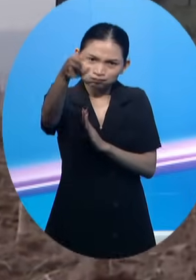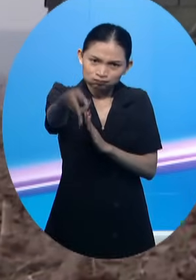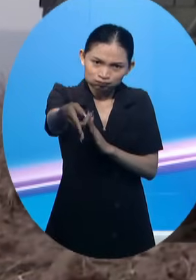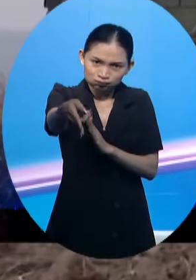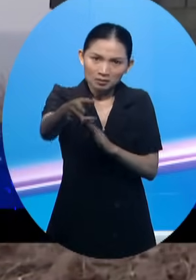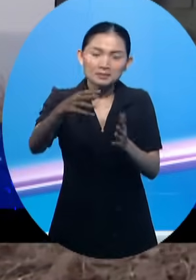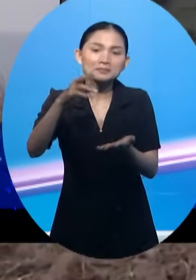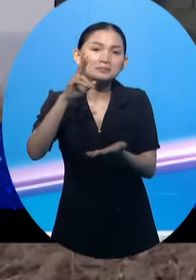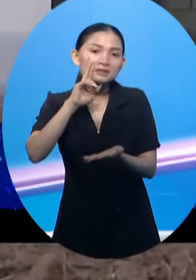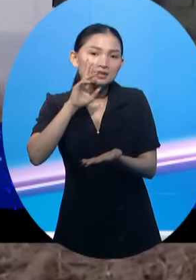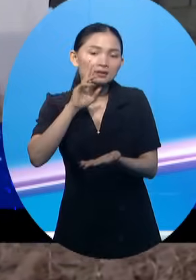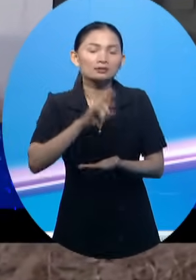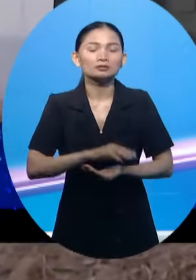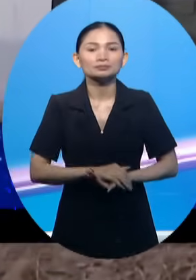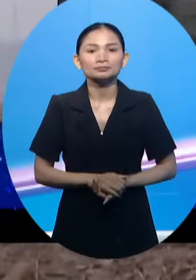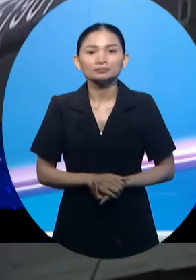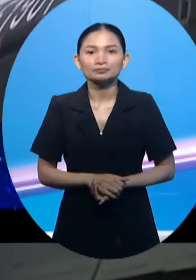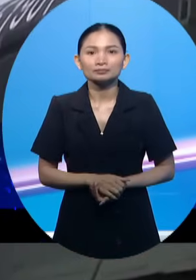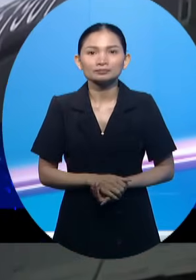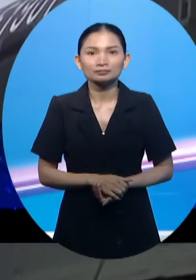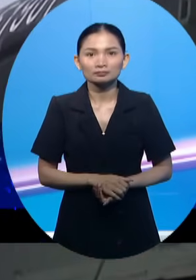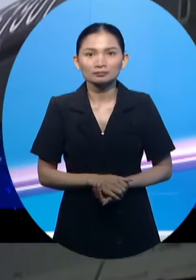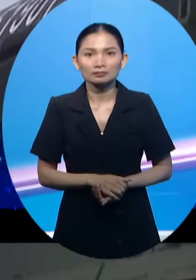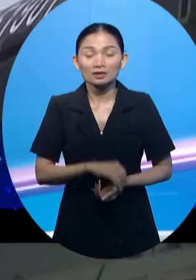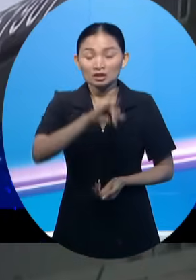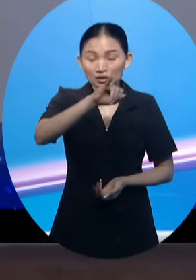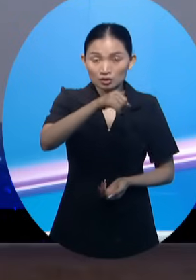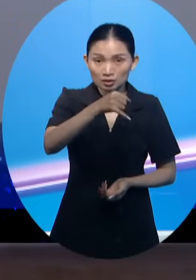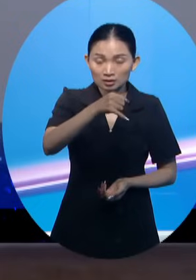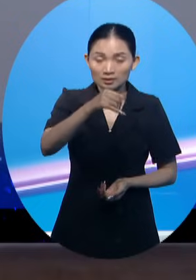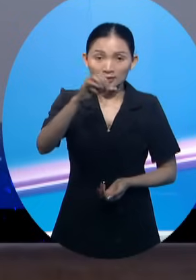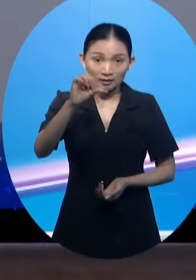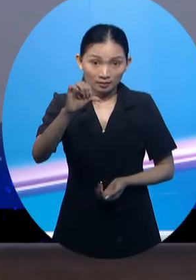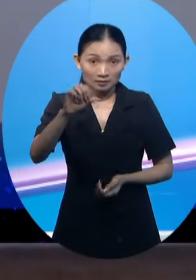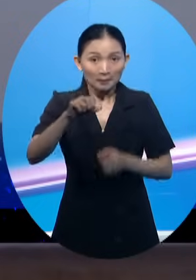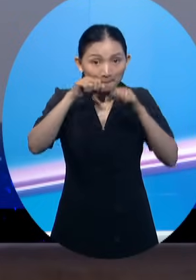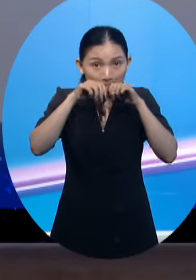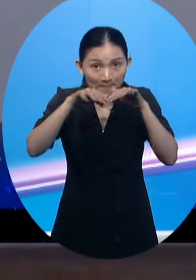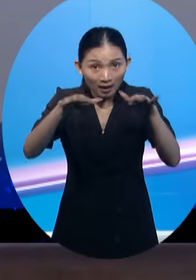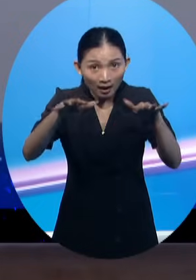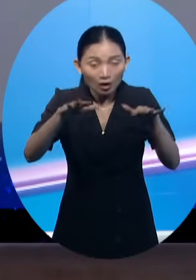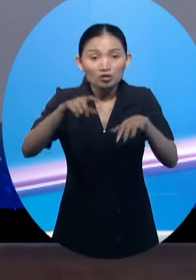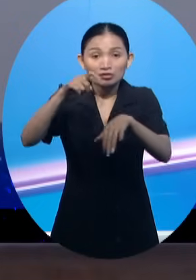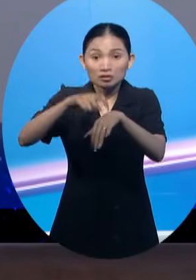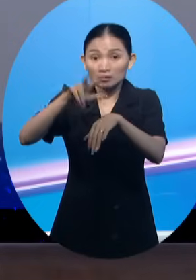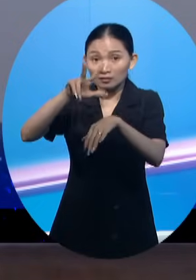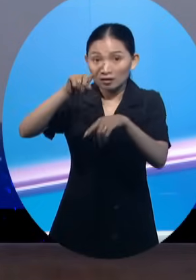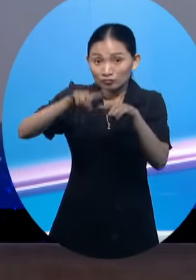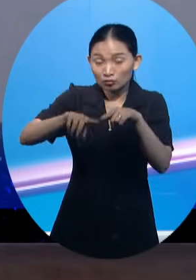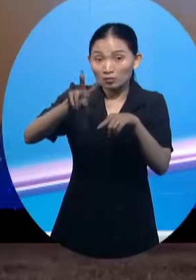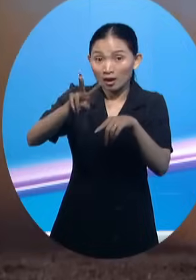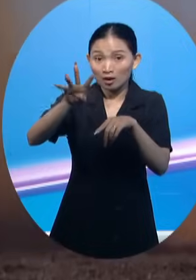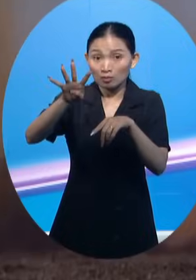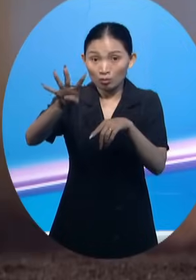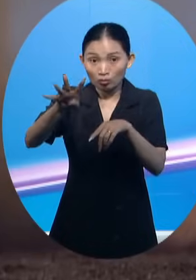Hội đồng Tham mưu trưởng Liên quân Hàn Quốc GCS thông báo tên lửa nói trên được bắn vào lúc 8 giờ 24 phút theo giờ địa phương, tức 6 giờ 24